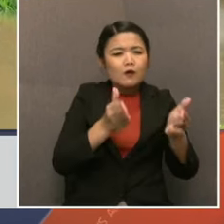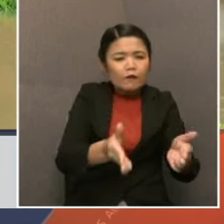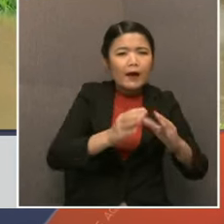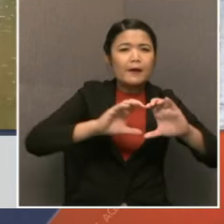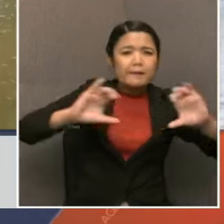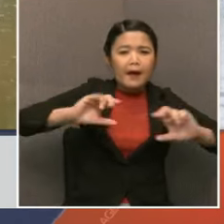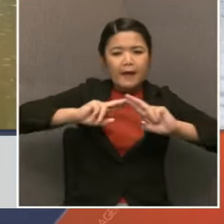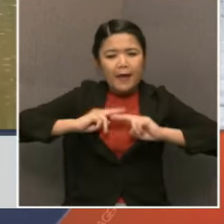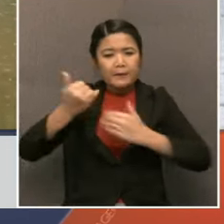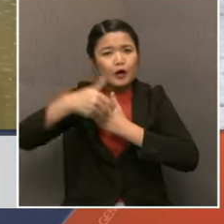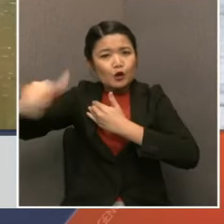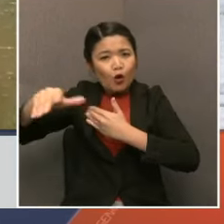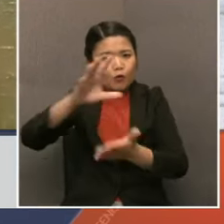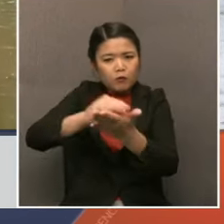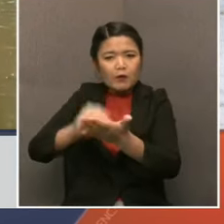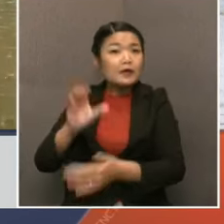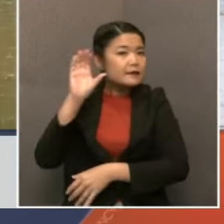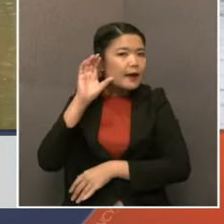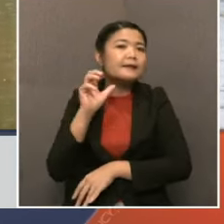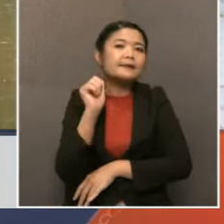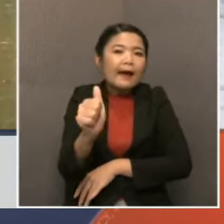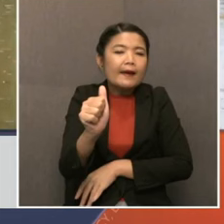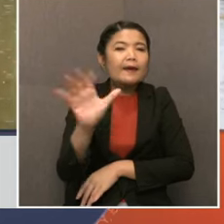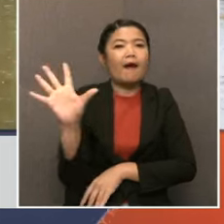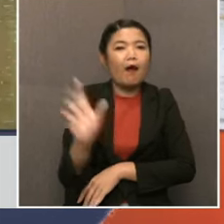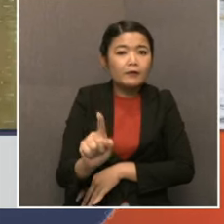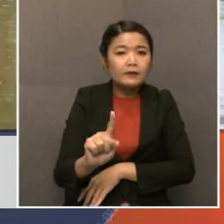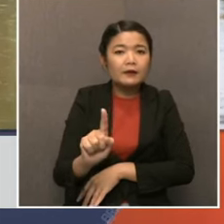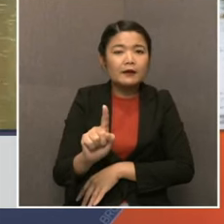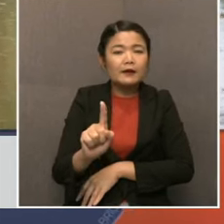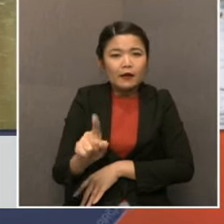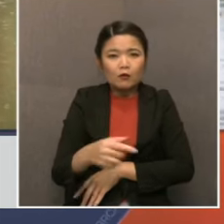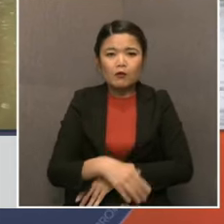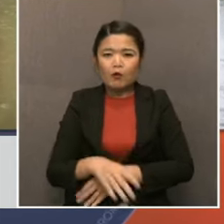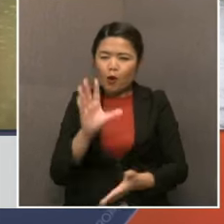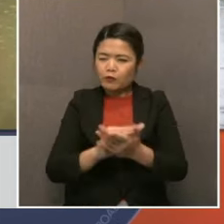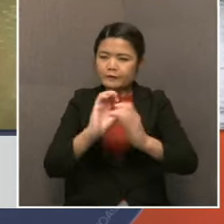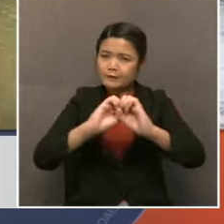ประที่ recalled brag fatherให้ความแนตยงมüyor